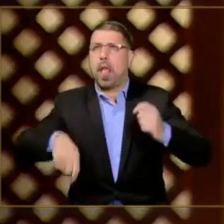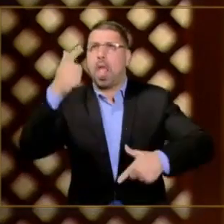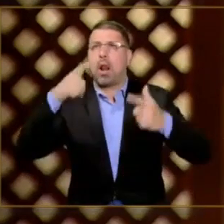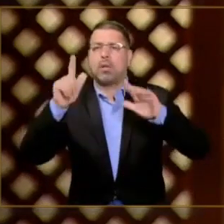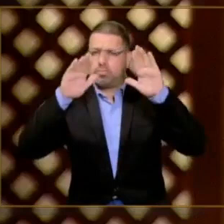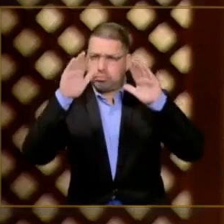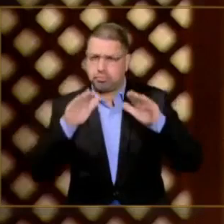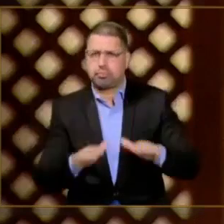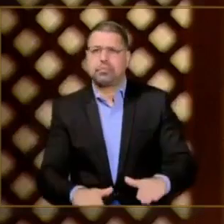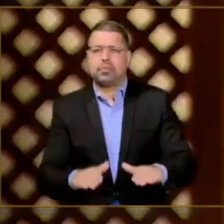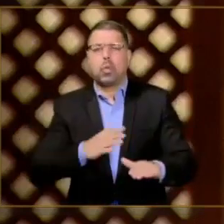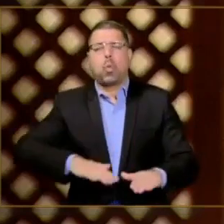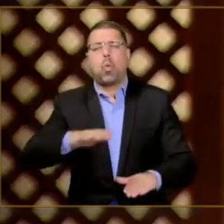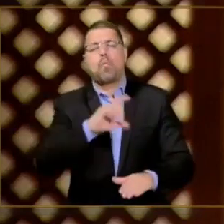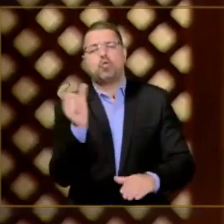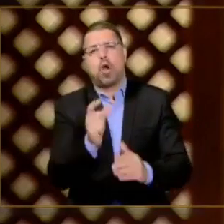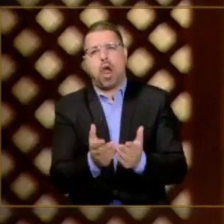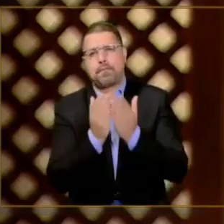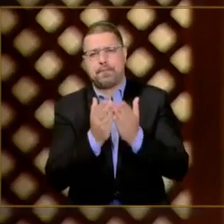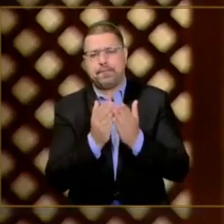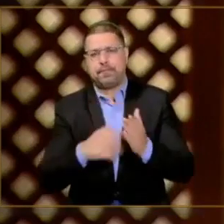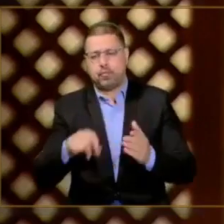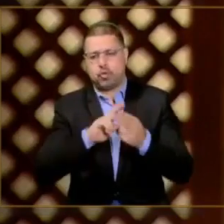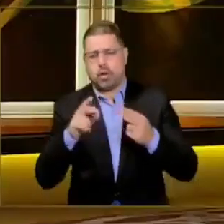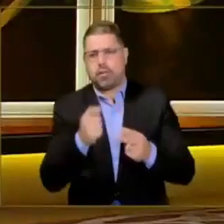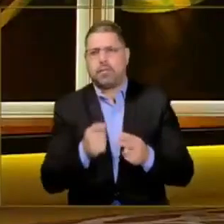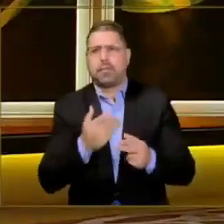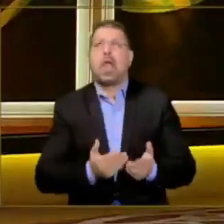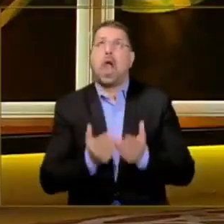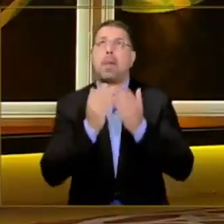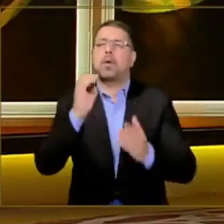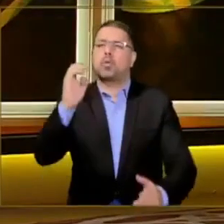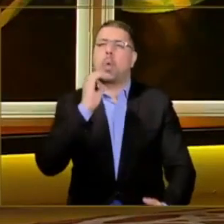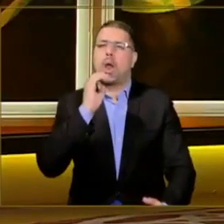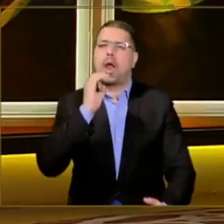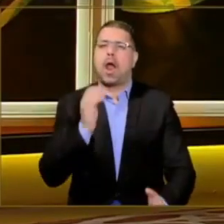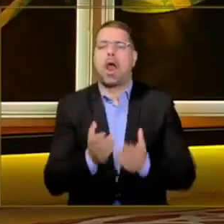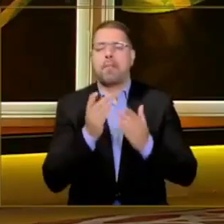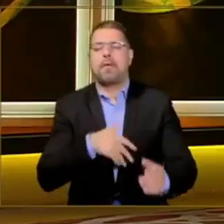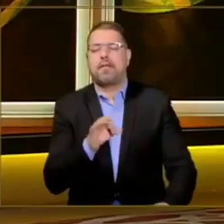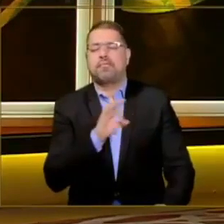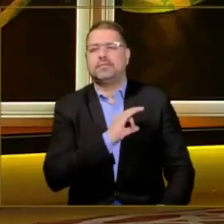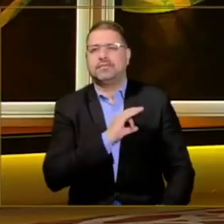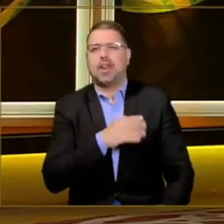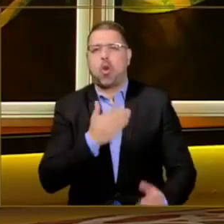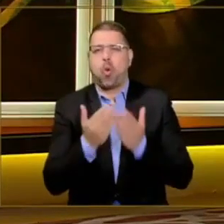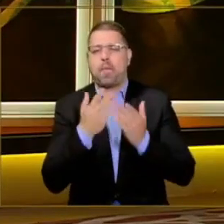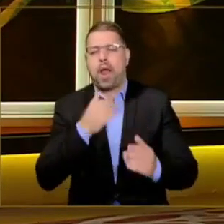رخاء وسائر بلاد المسلمين والمسالم ربنا وتقبل دعاء يا ارحم الراحمين اللهم